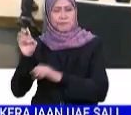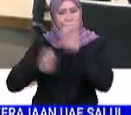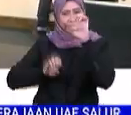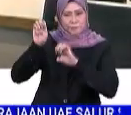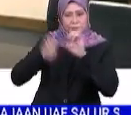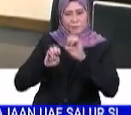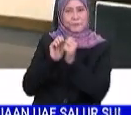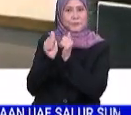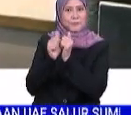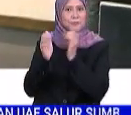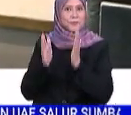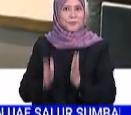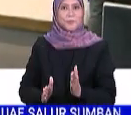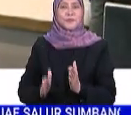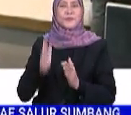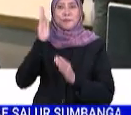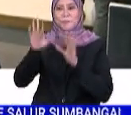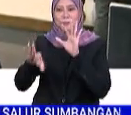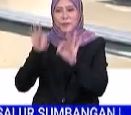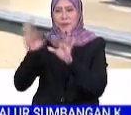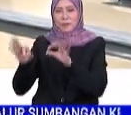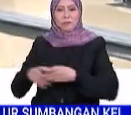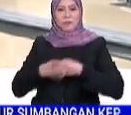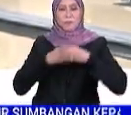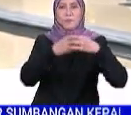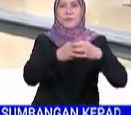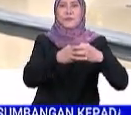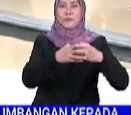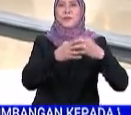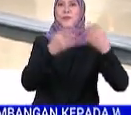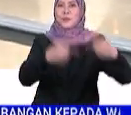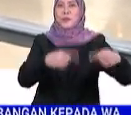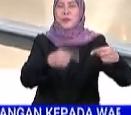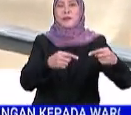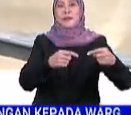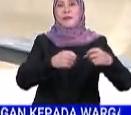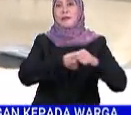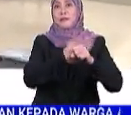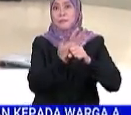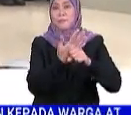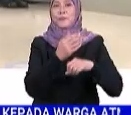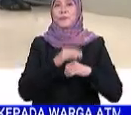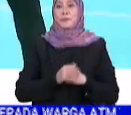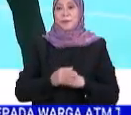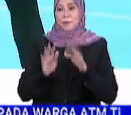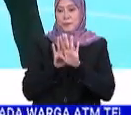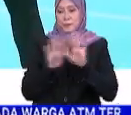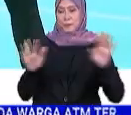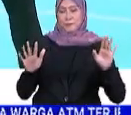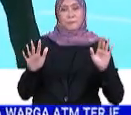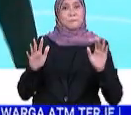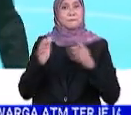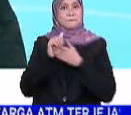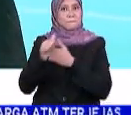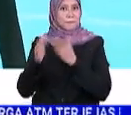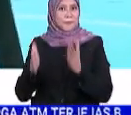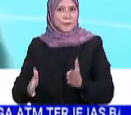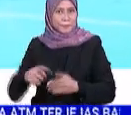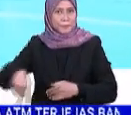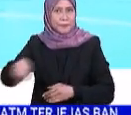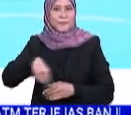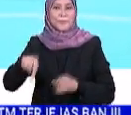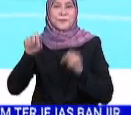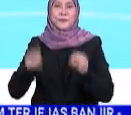atlet dalam pemilihan ke Temasya Sukan Asia Tenggara itu. Bagaimanapun, beliau menjelaskan barisan atlet pelapis masih berpeluang